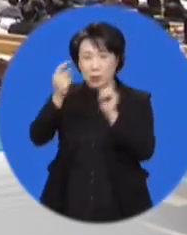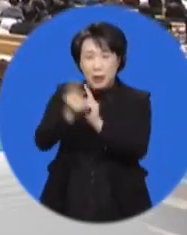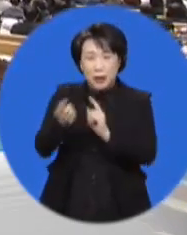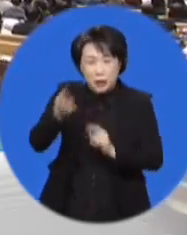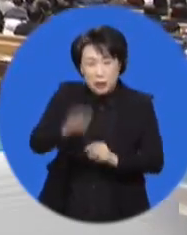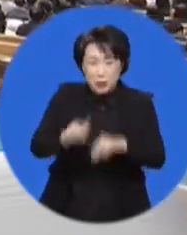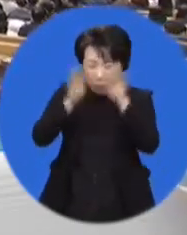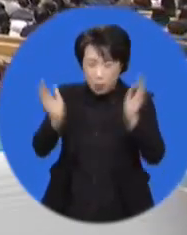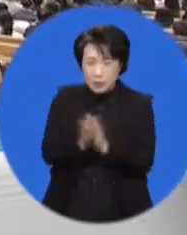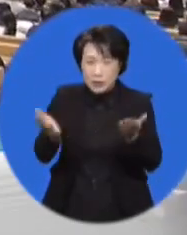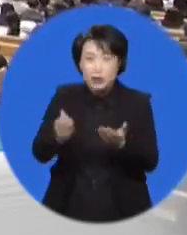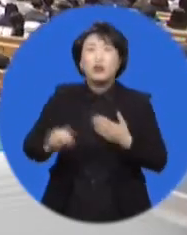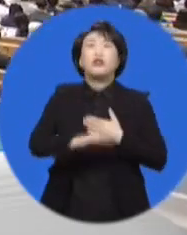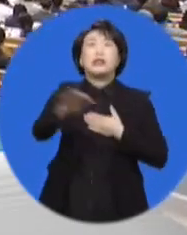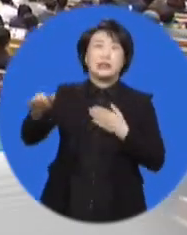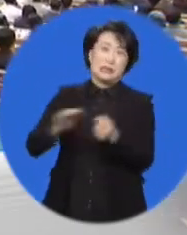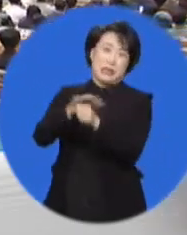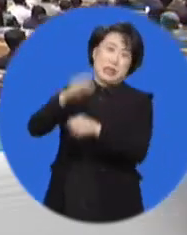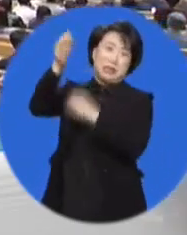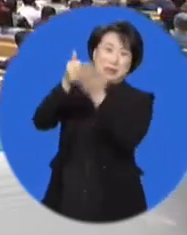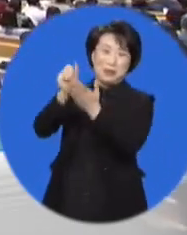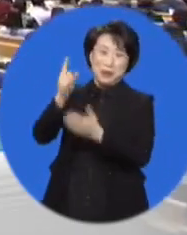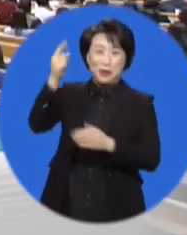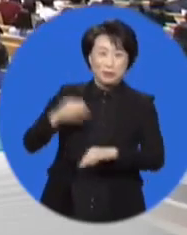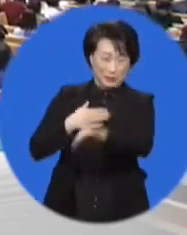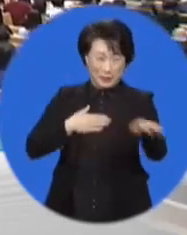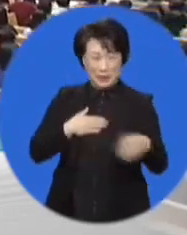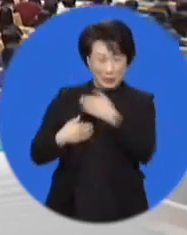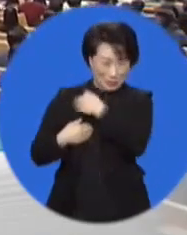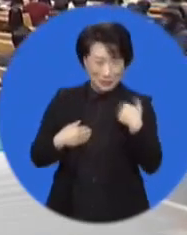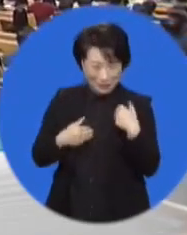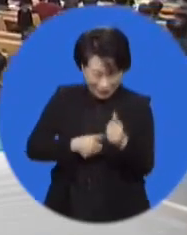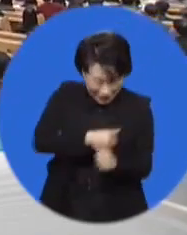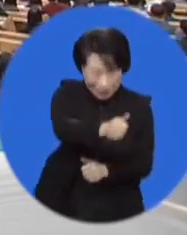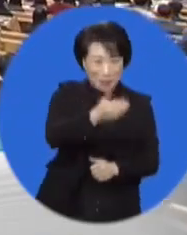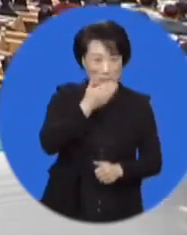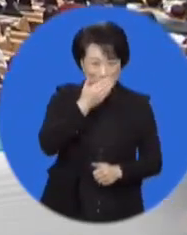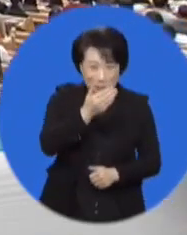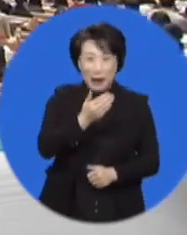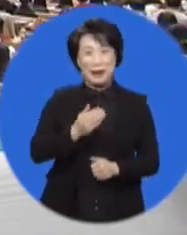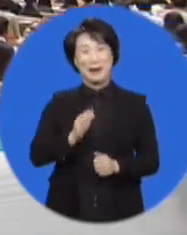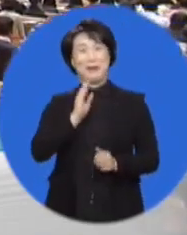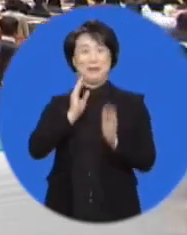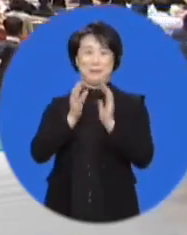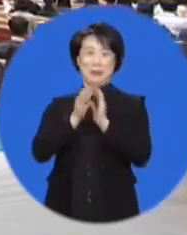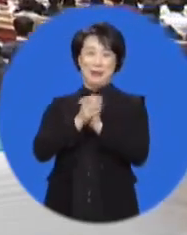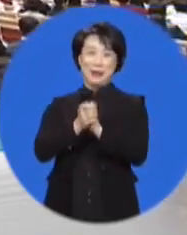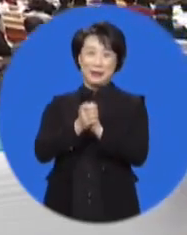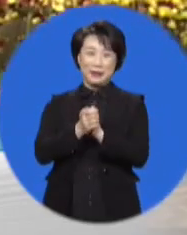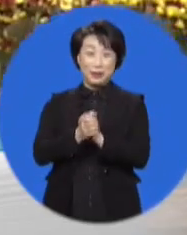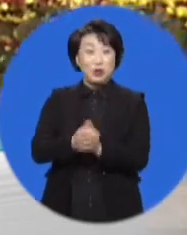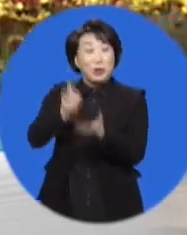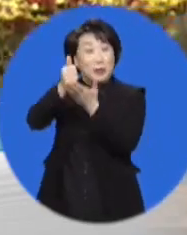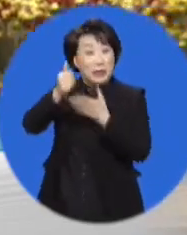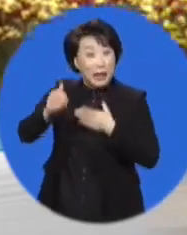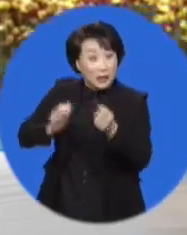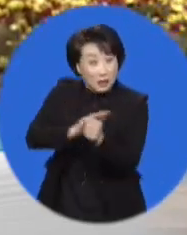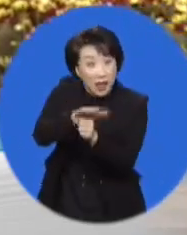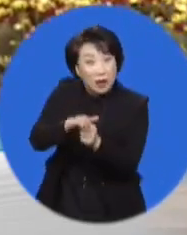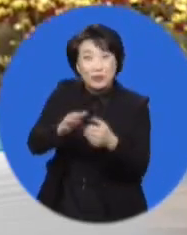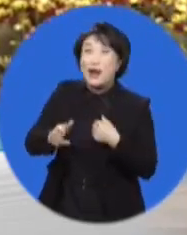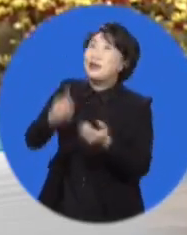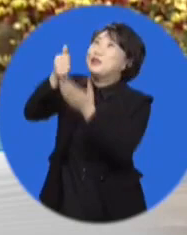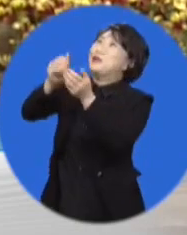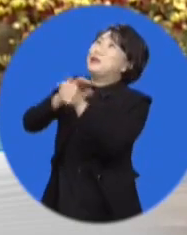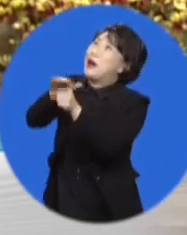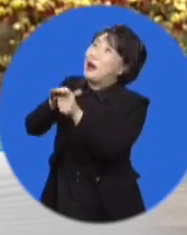일에 우리를 사랑하시는 이로 말미암아 우리가 넉넉히 이기느니라. 아멘. 주님이 날 사랑하고 내가